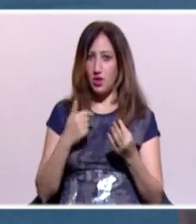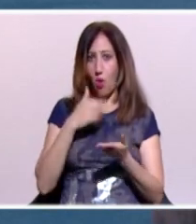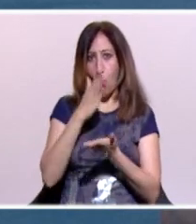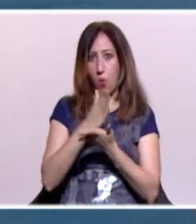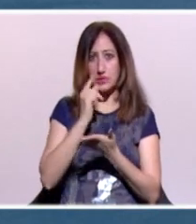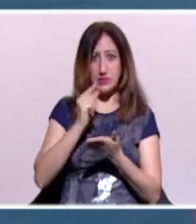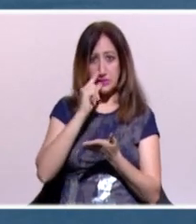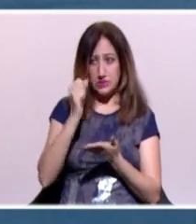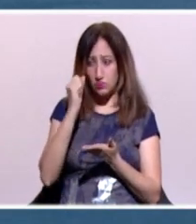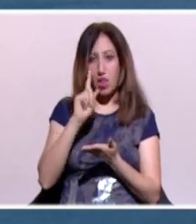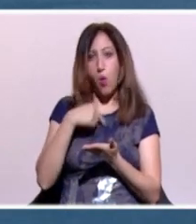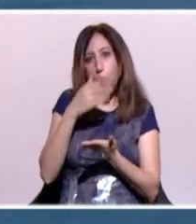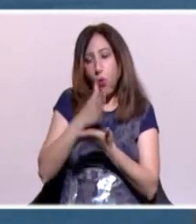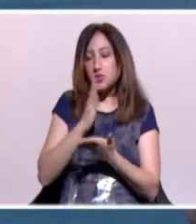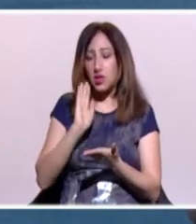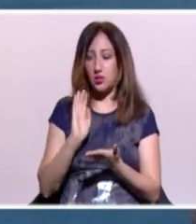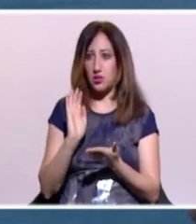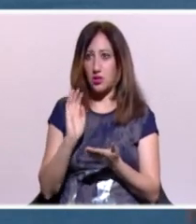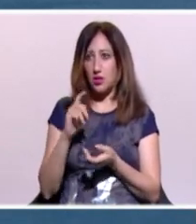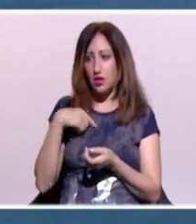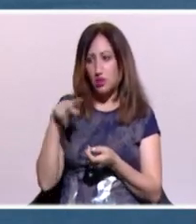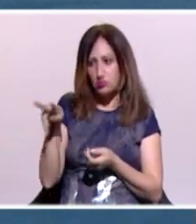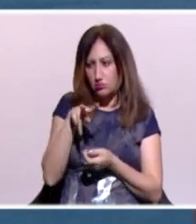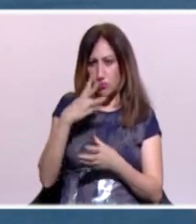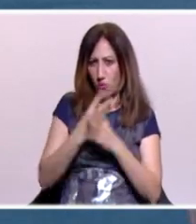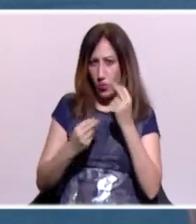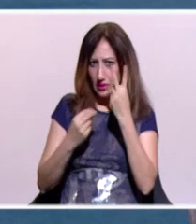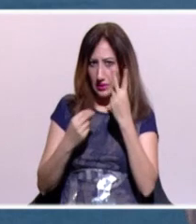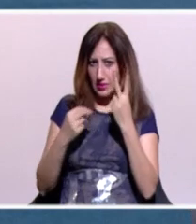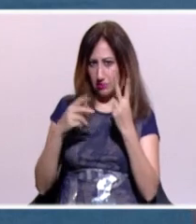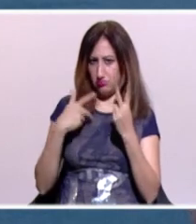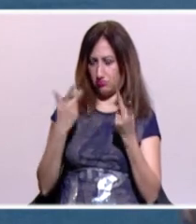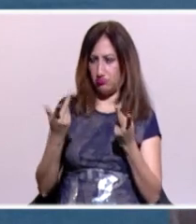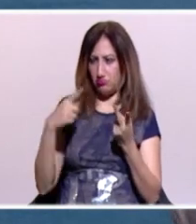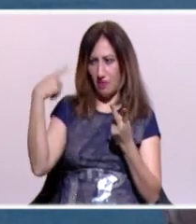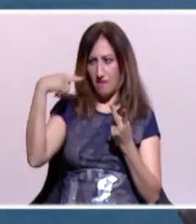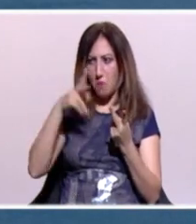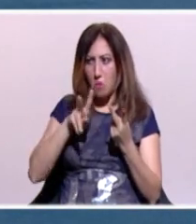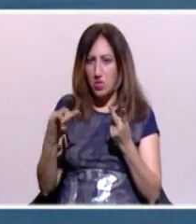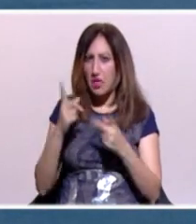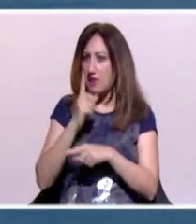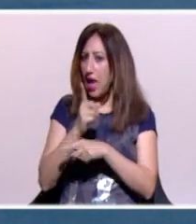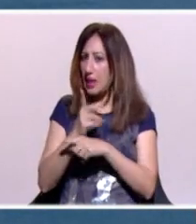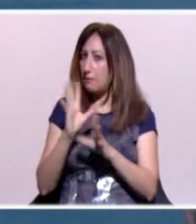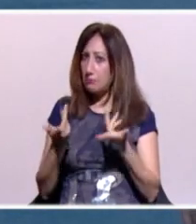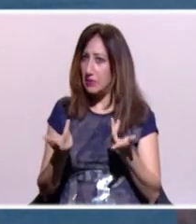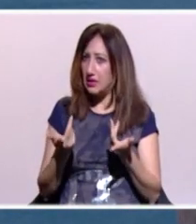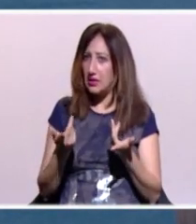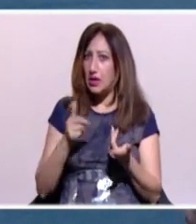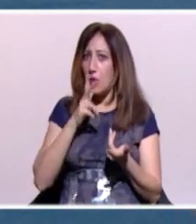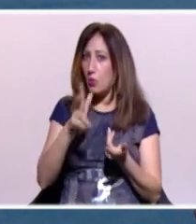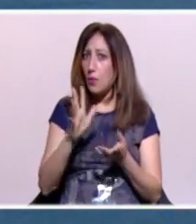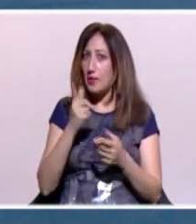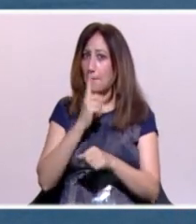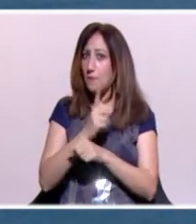جدا يعني في كل شيء يعني. فلقيت فيه أفكار كده بدأت تتزرع. فطب تعالى بقى مين اللي بيقول الكلام ده؟